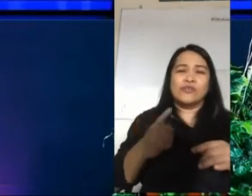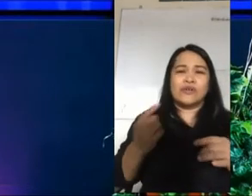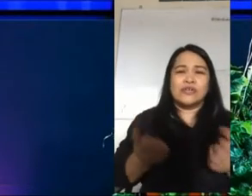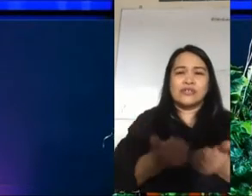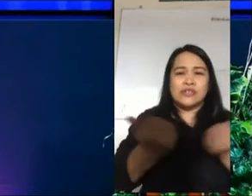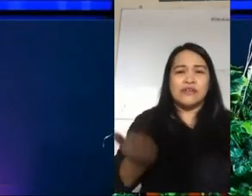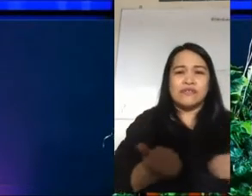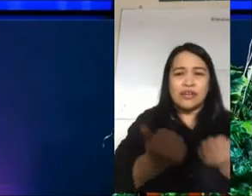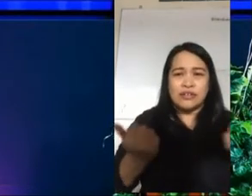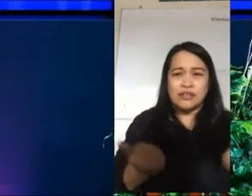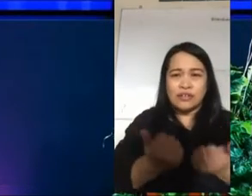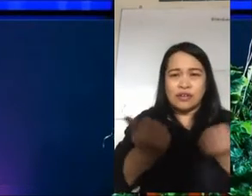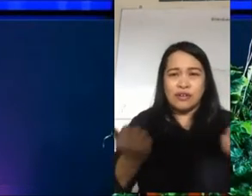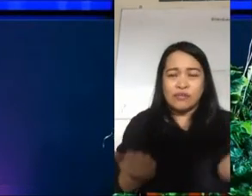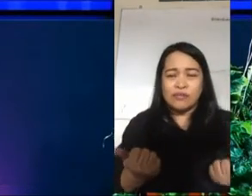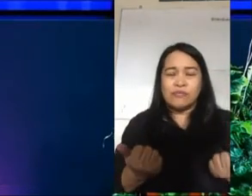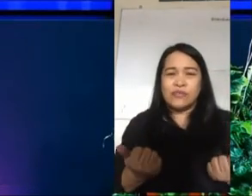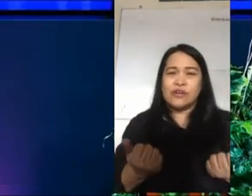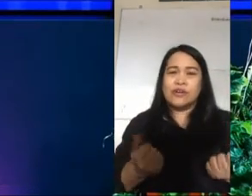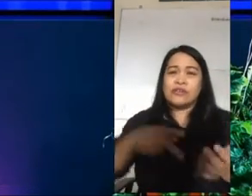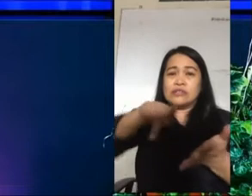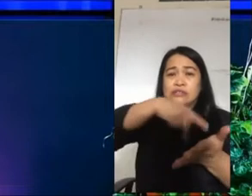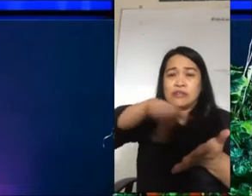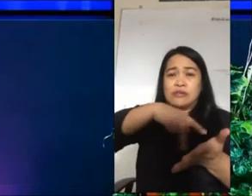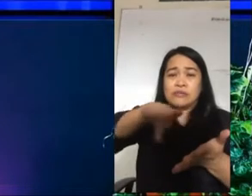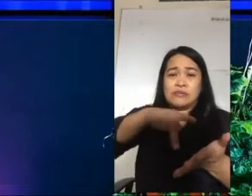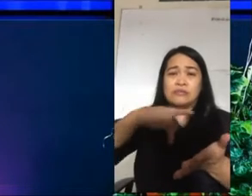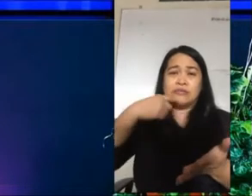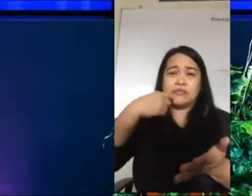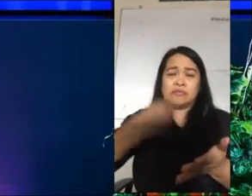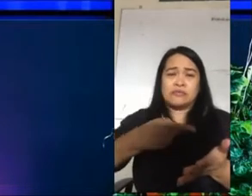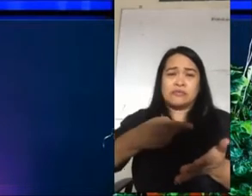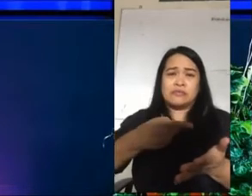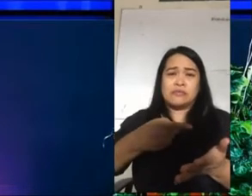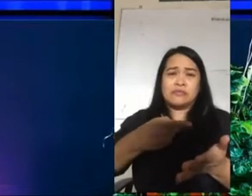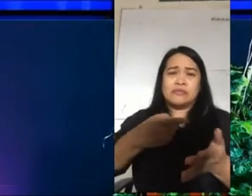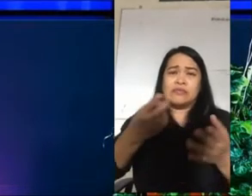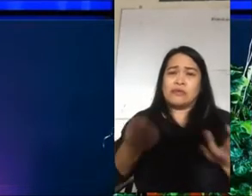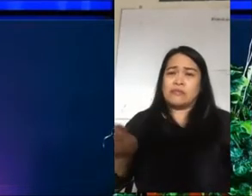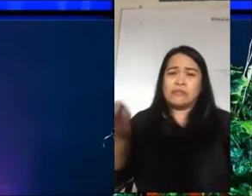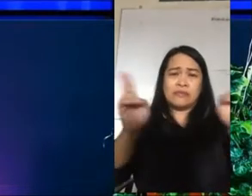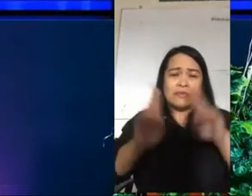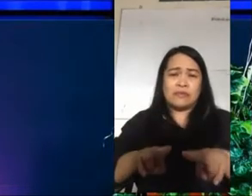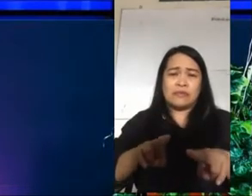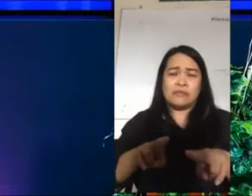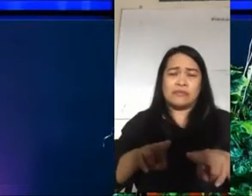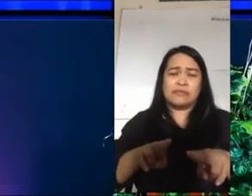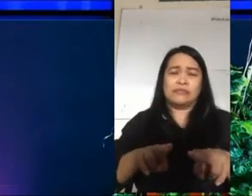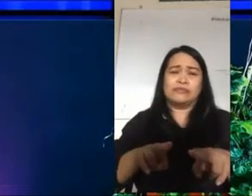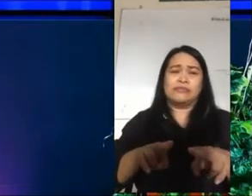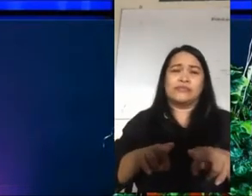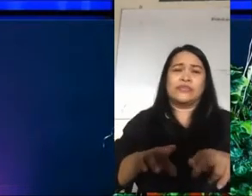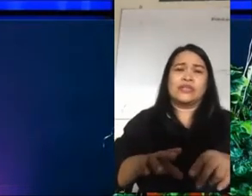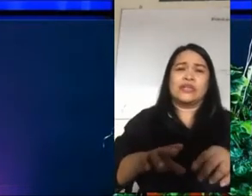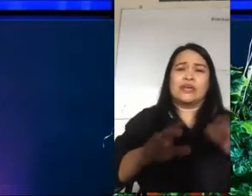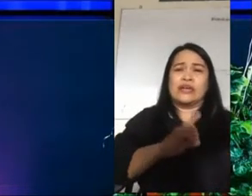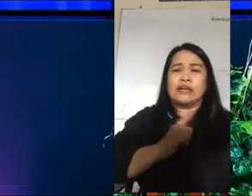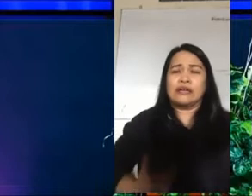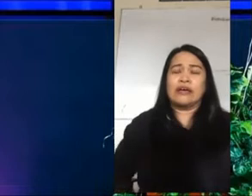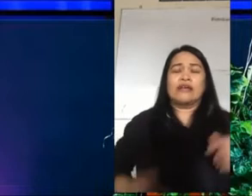uttered, "Tumaan man ang napakaraming panahon sa buhay, kailanman hindi